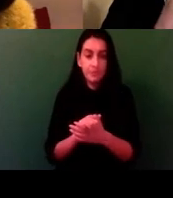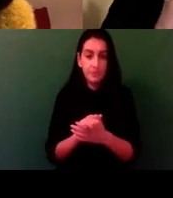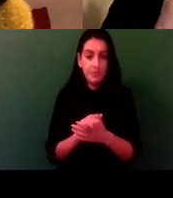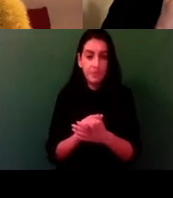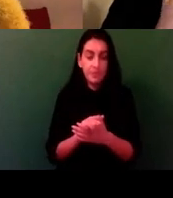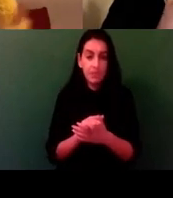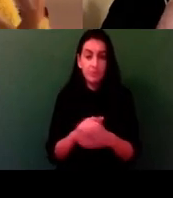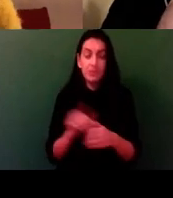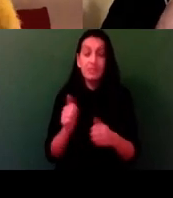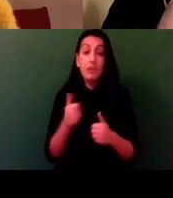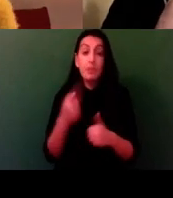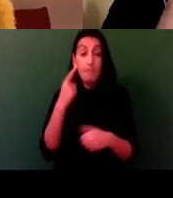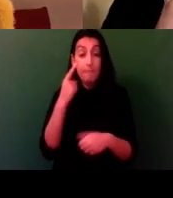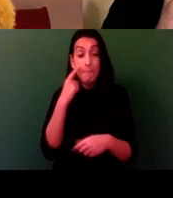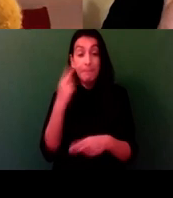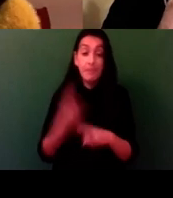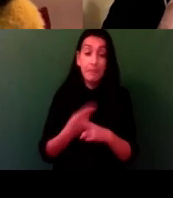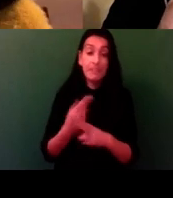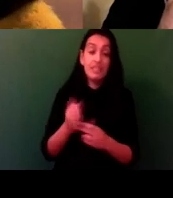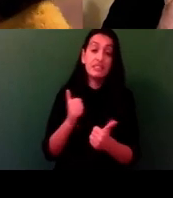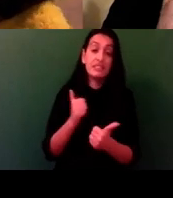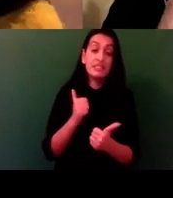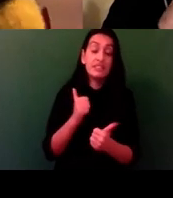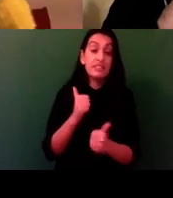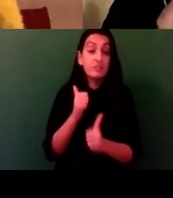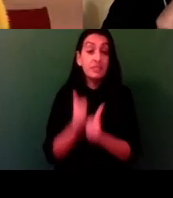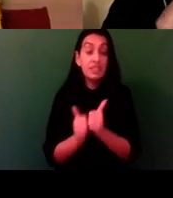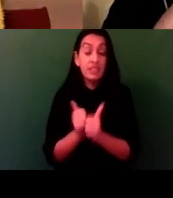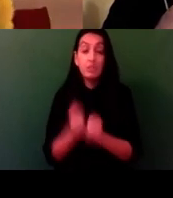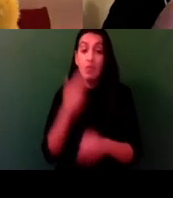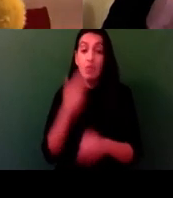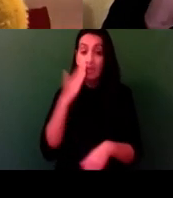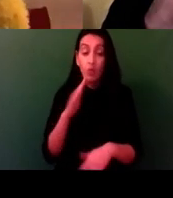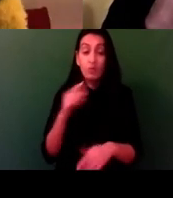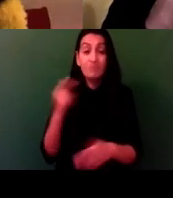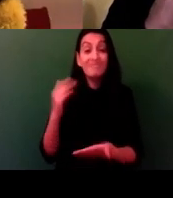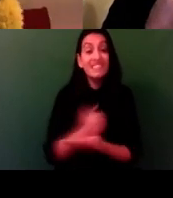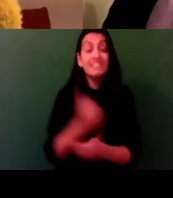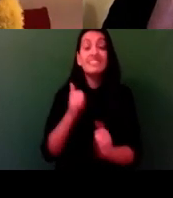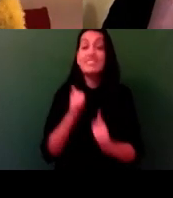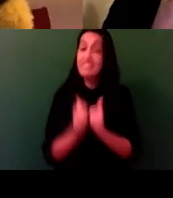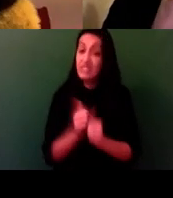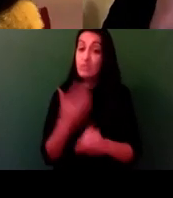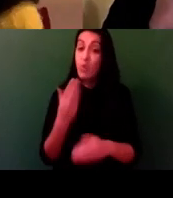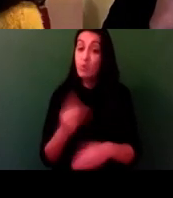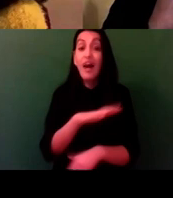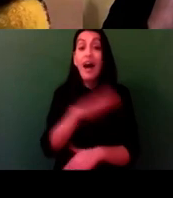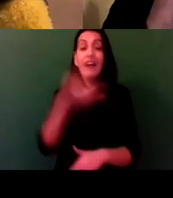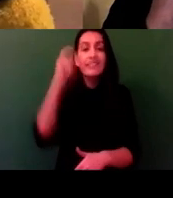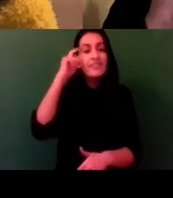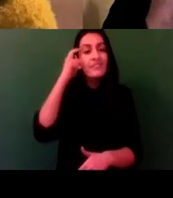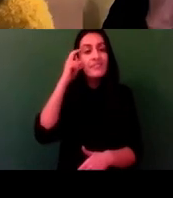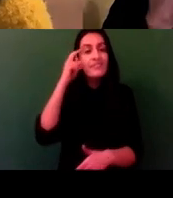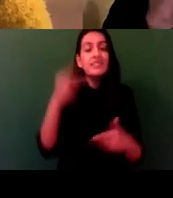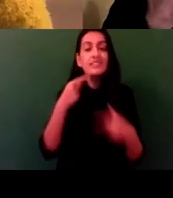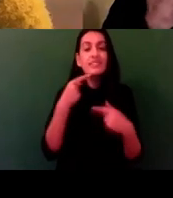ve herkes bir konu hakkında fikir üretse gibi bir şey vardı. Yani sonuçta yarışmanın kendisi şu an işletildiği mekanizma